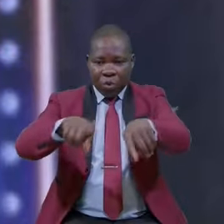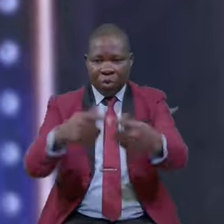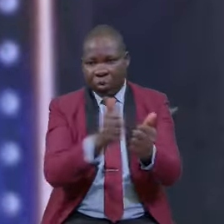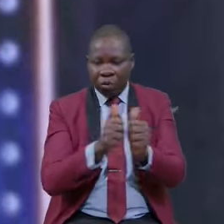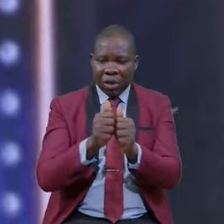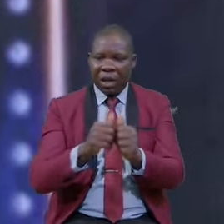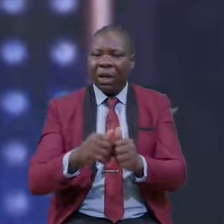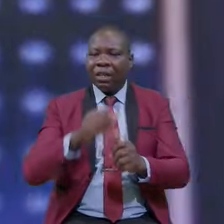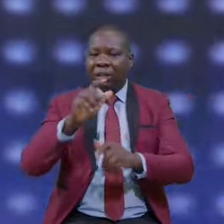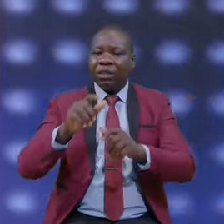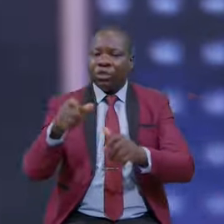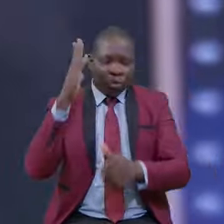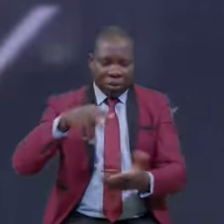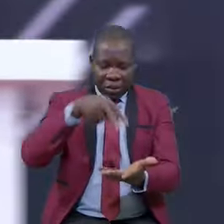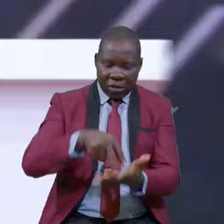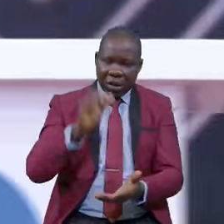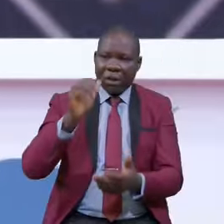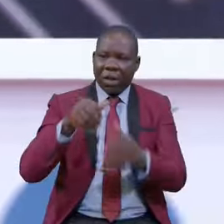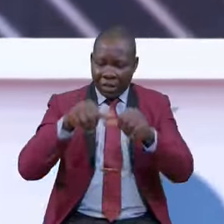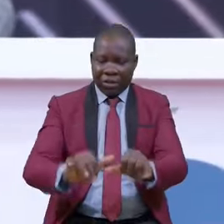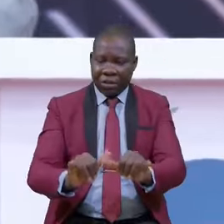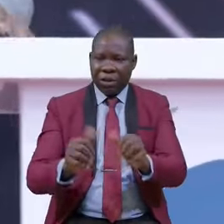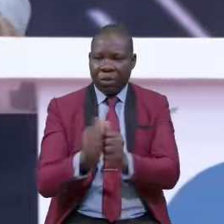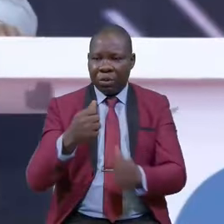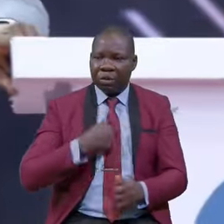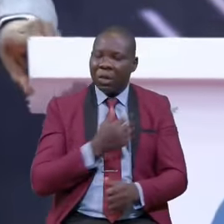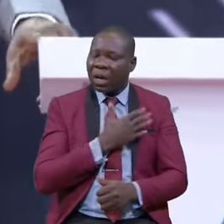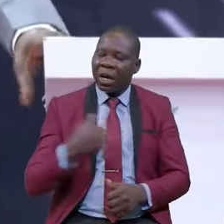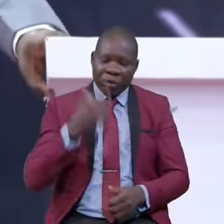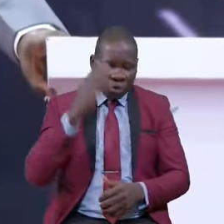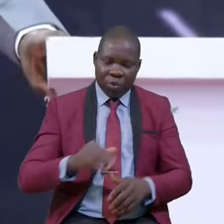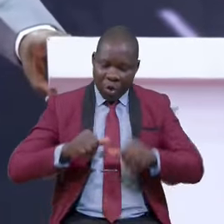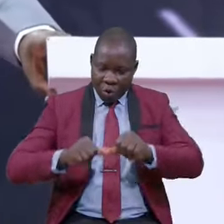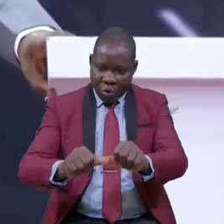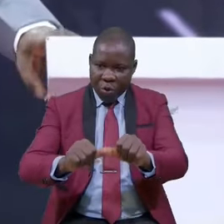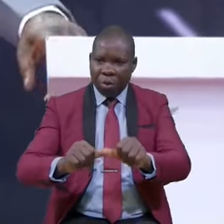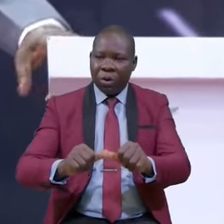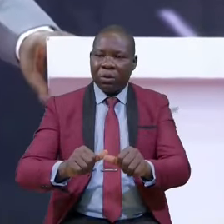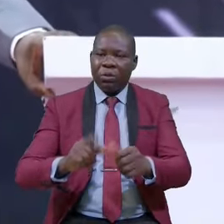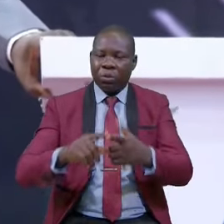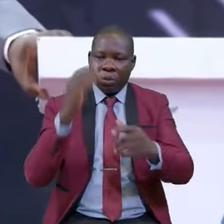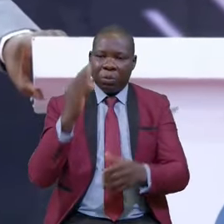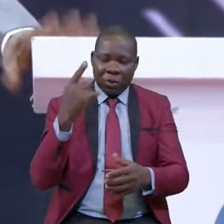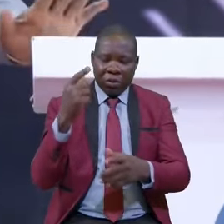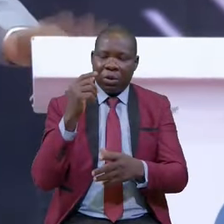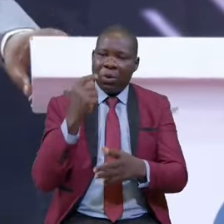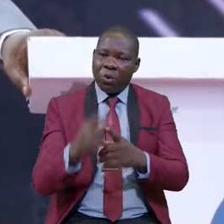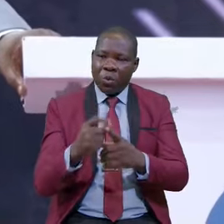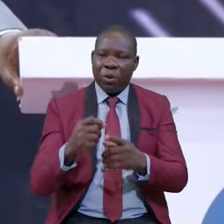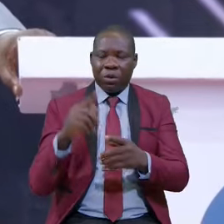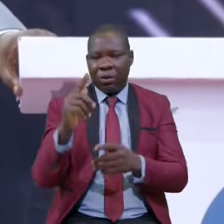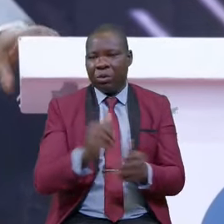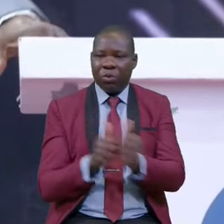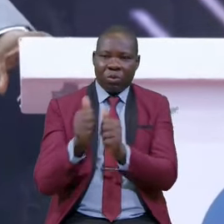Et nous continuons à prêcher la parole. 120 personnes en son temps. S'ils ont pu changer leur